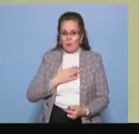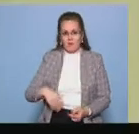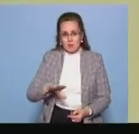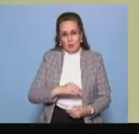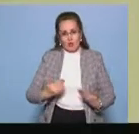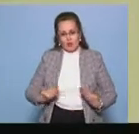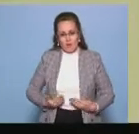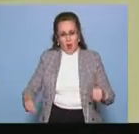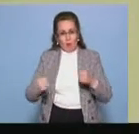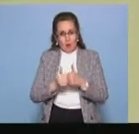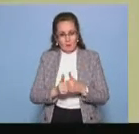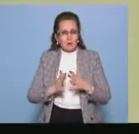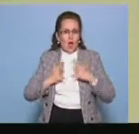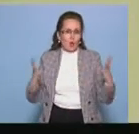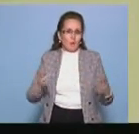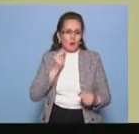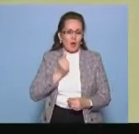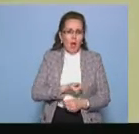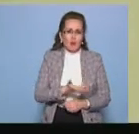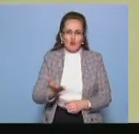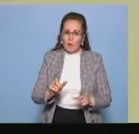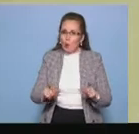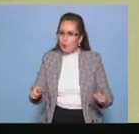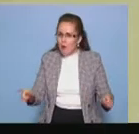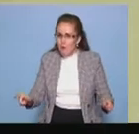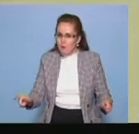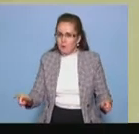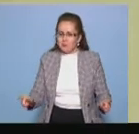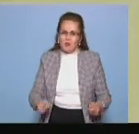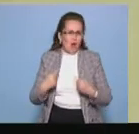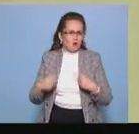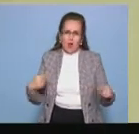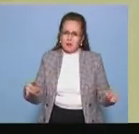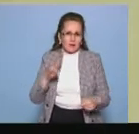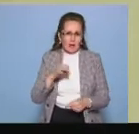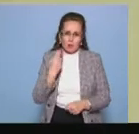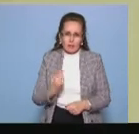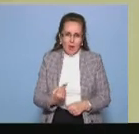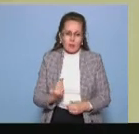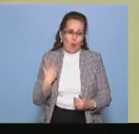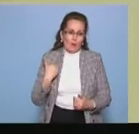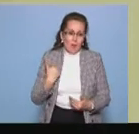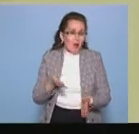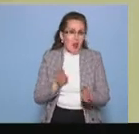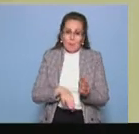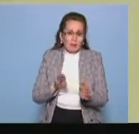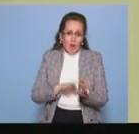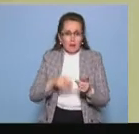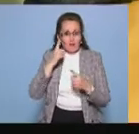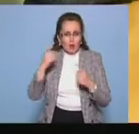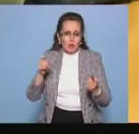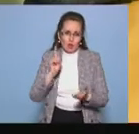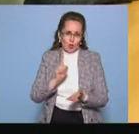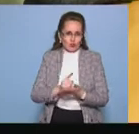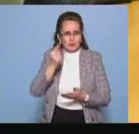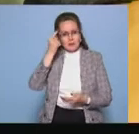о бок с огромным количеством людей разных национальностей, хотя бы элементарную информацию должны